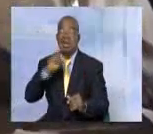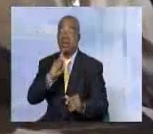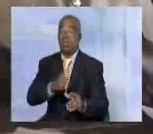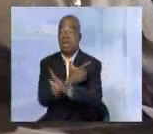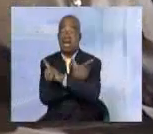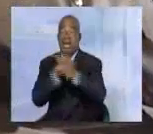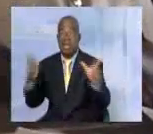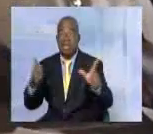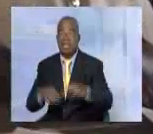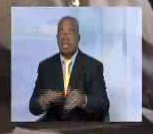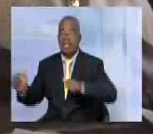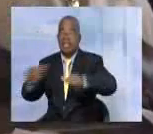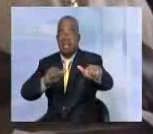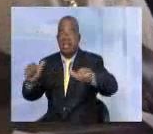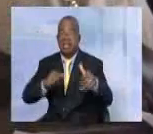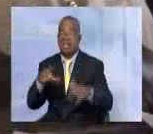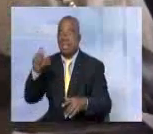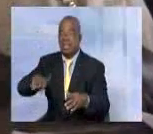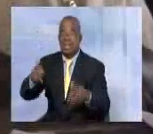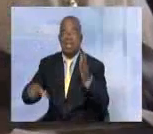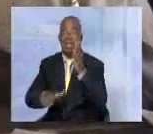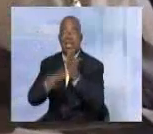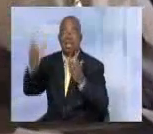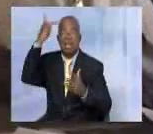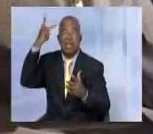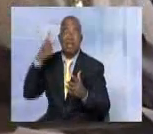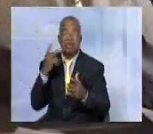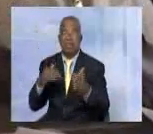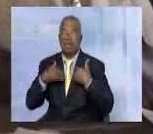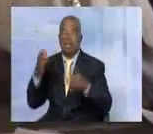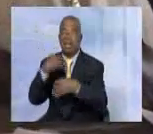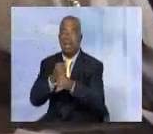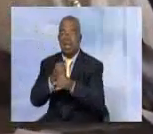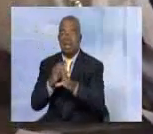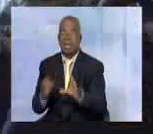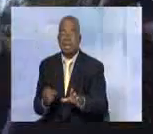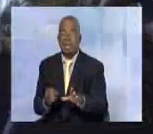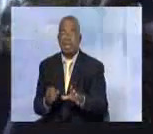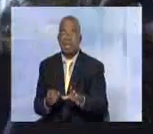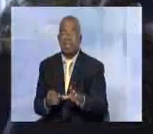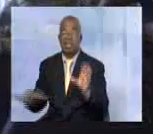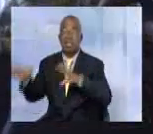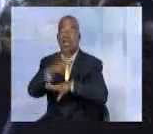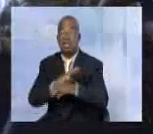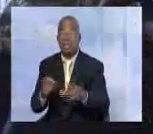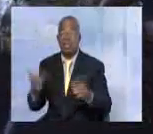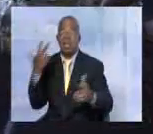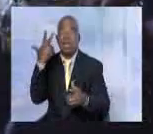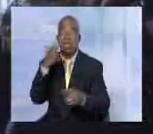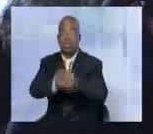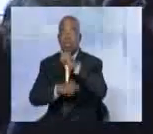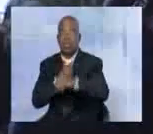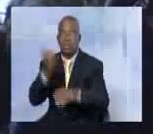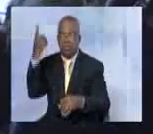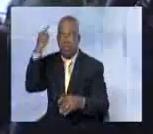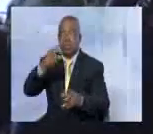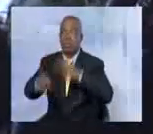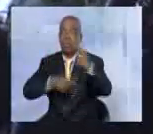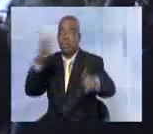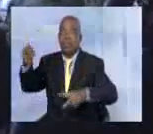les activités initiées par le sous-préfet de Guéillot, Ilaoui Niaoulou, sur une période de 3 ans en direction des